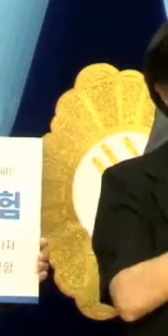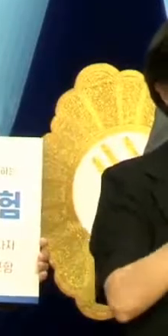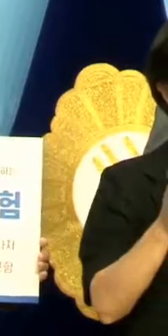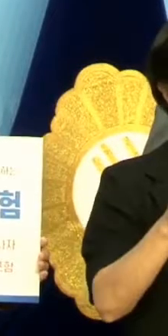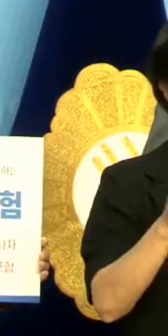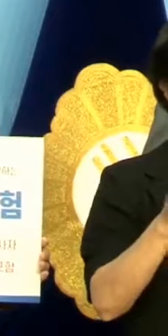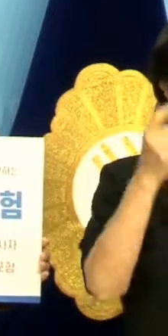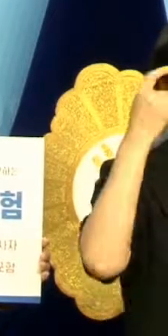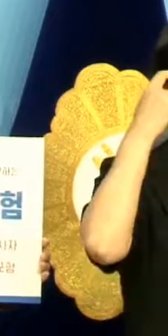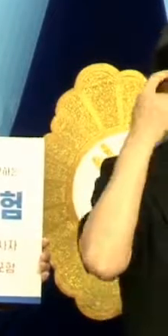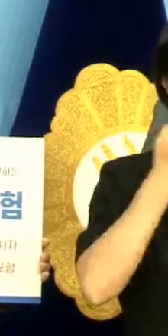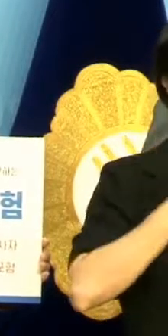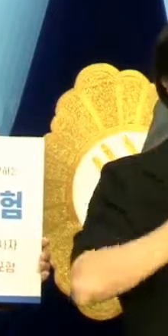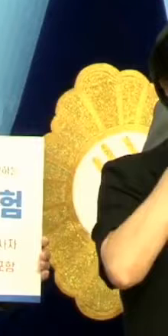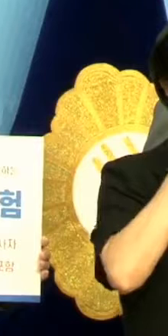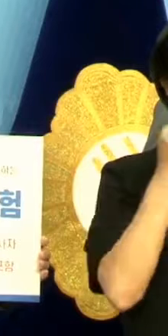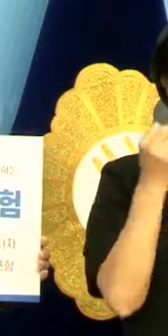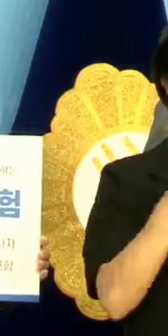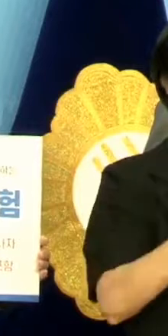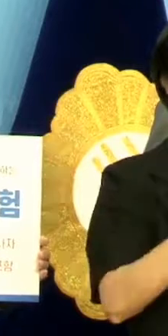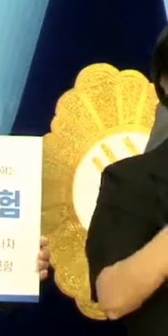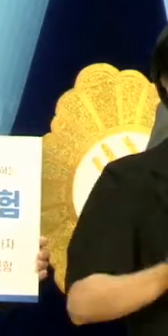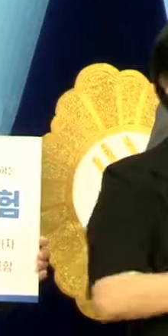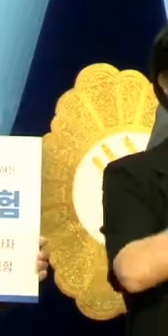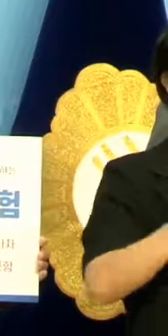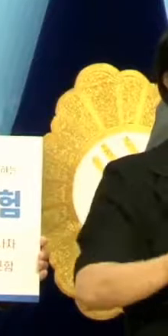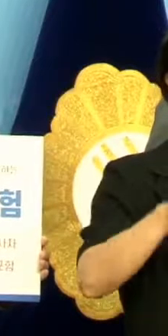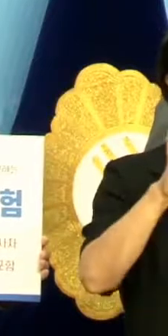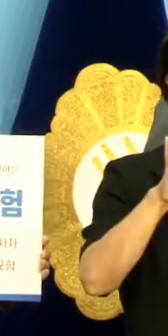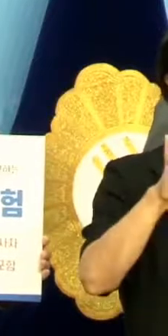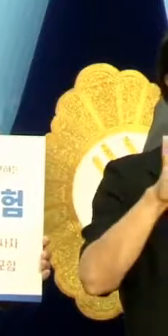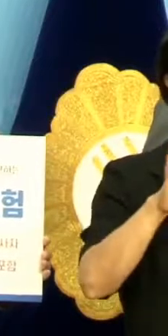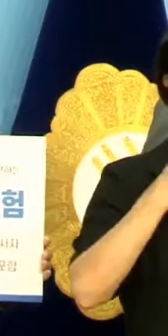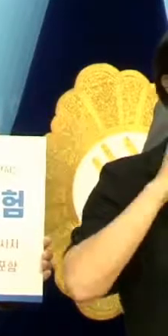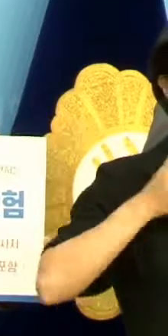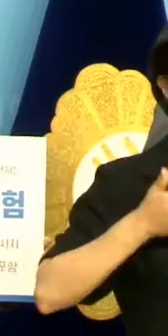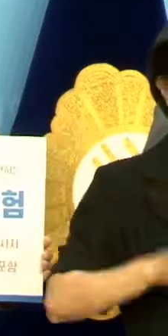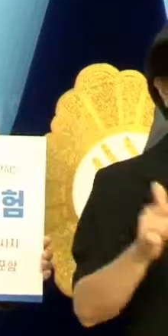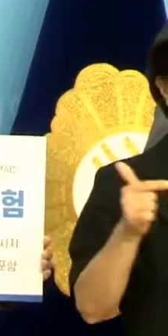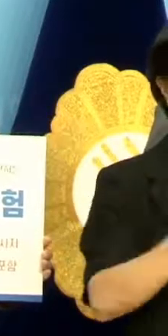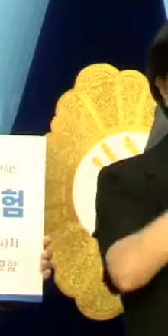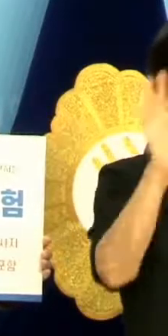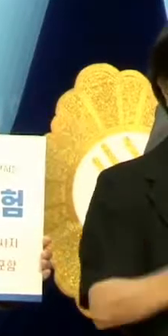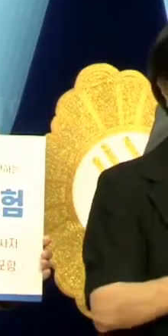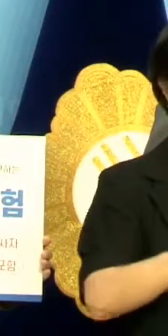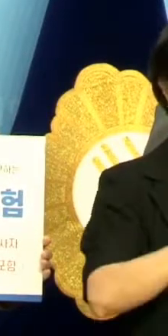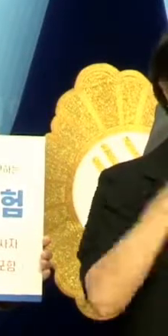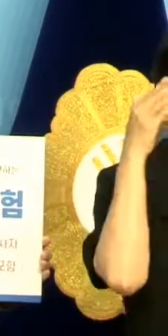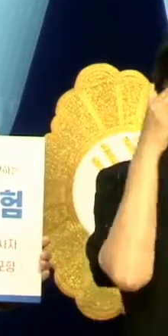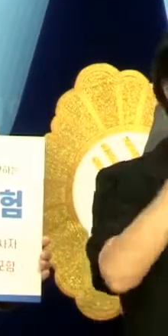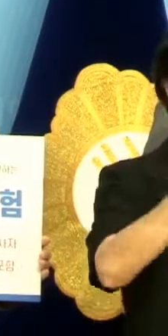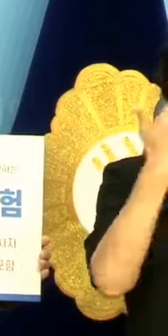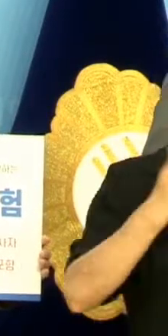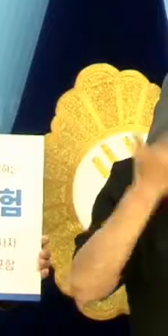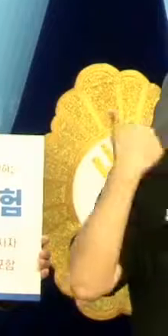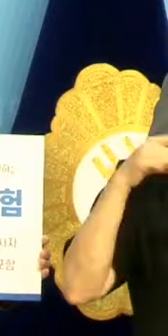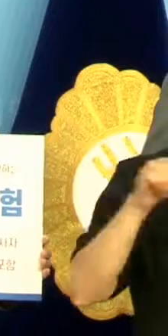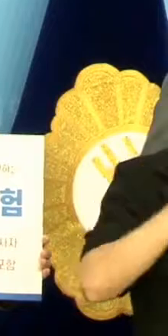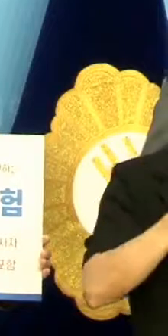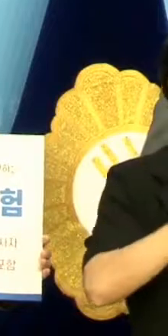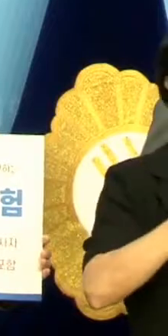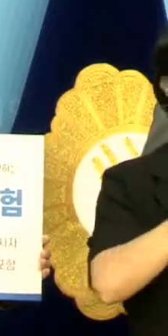p 이직 합니다 그러나 이번에 우리는 우선 출산율 그 자체의 집중하던 과거 저출산 대책 에서